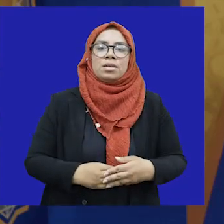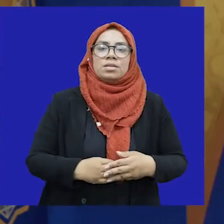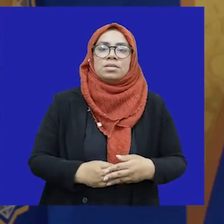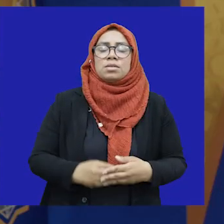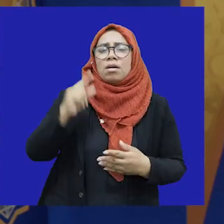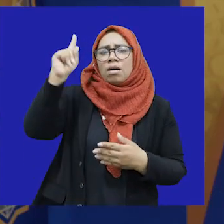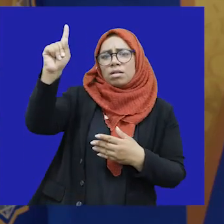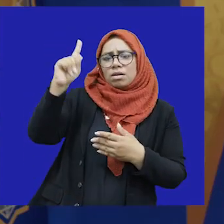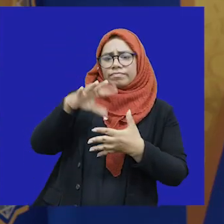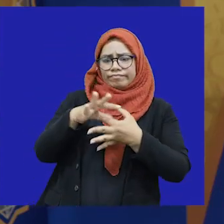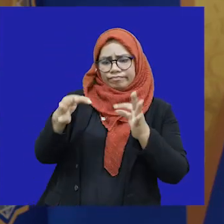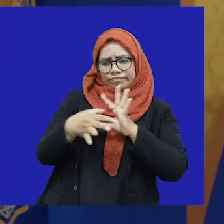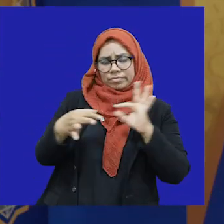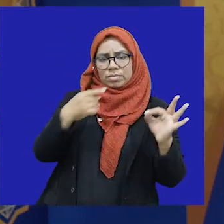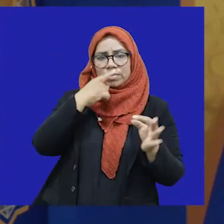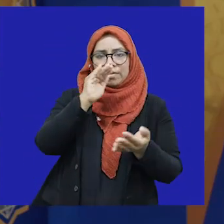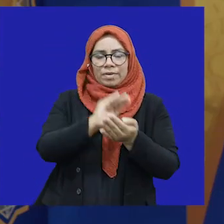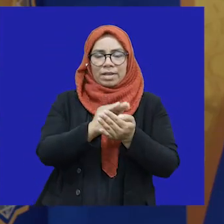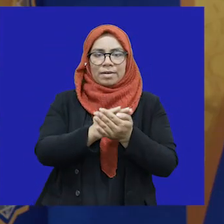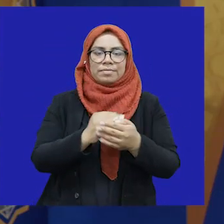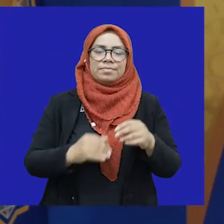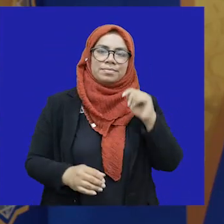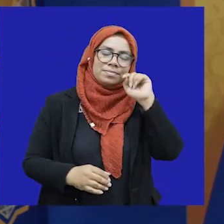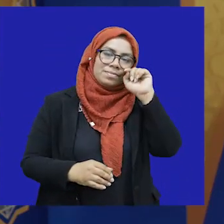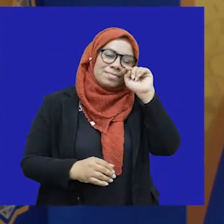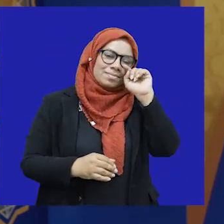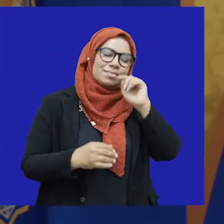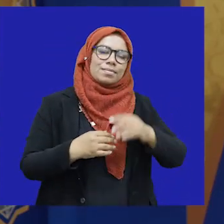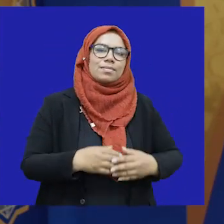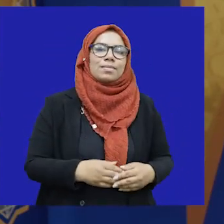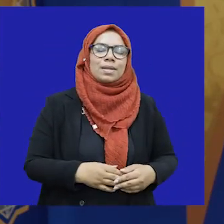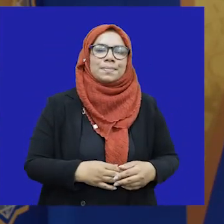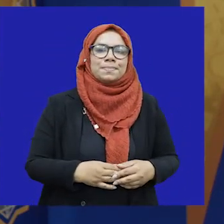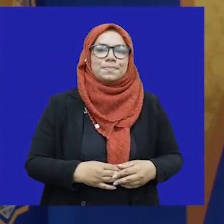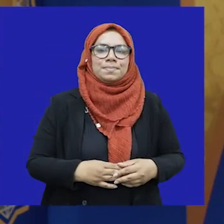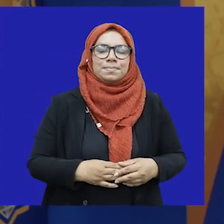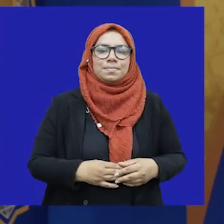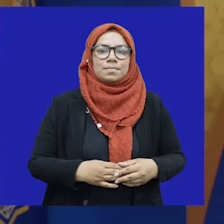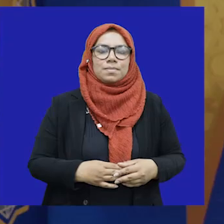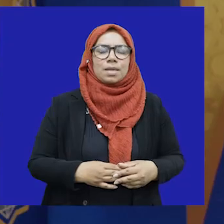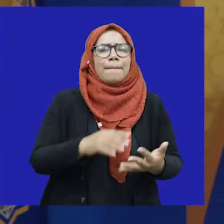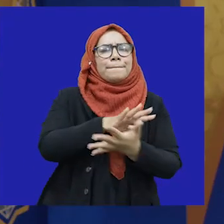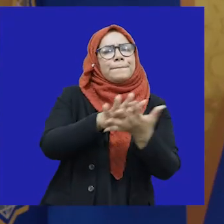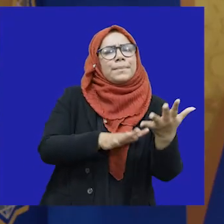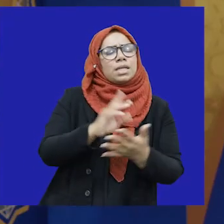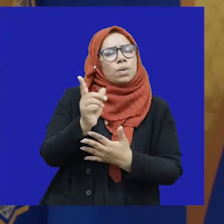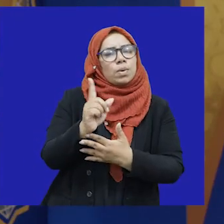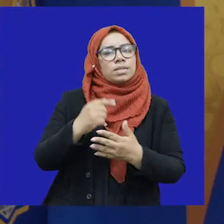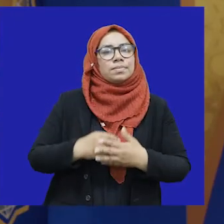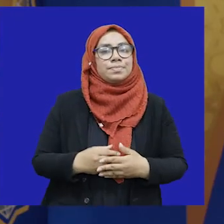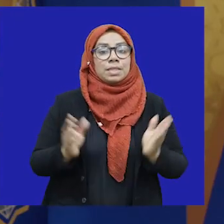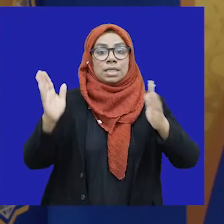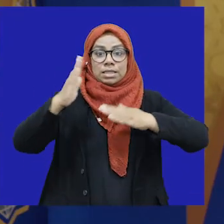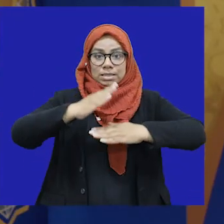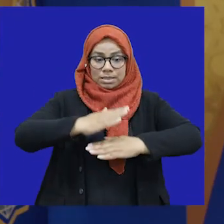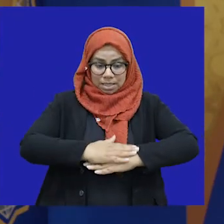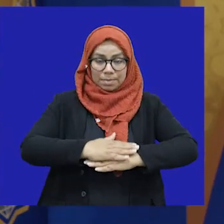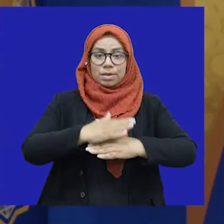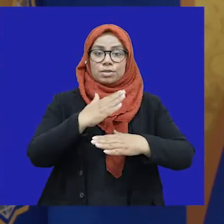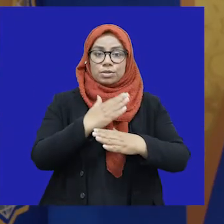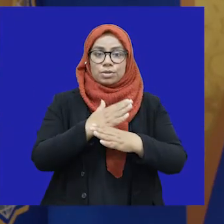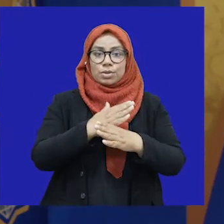for the needy, وَالْعَامِلِينَ عَلَيْهَا, and for those employed to collect zakat, وَالْمُوَلَّفَةِ قُلُوبُهُمْ, and for